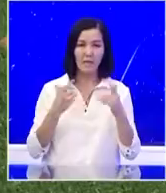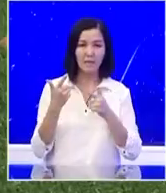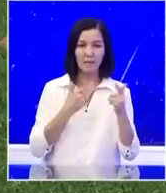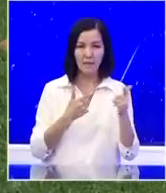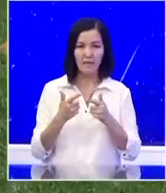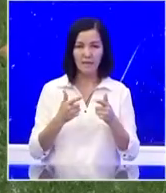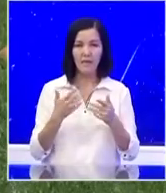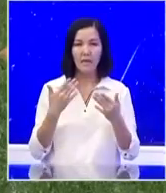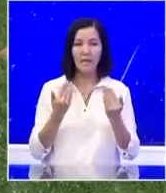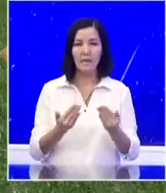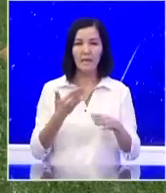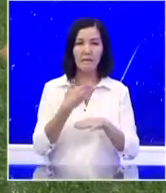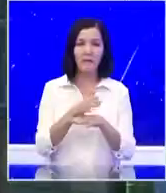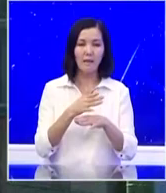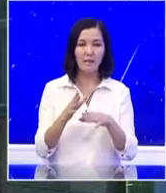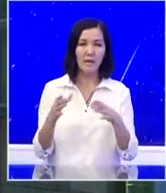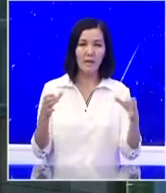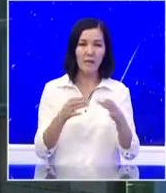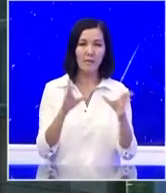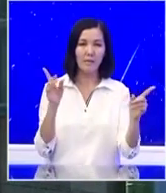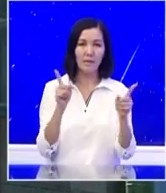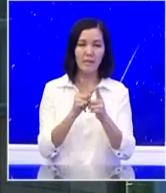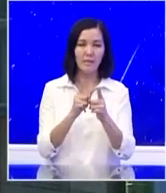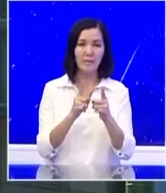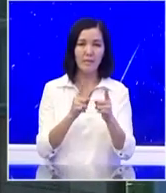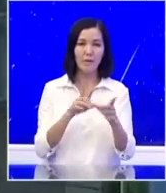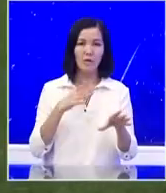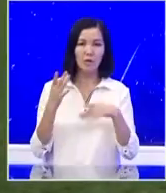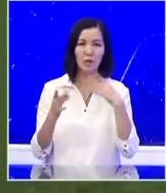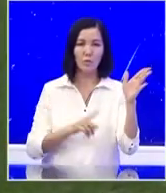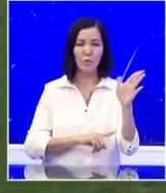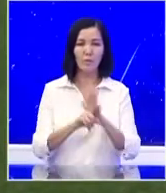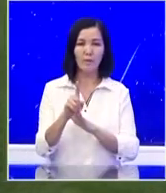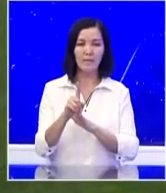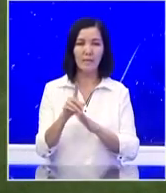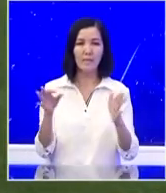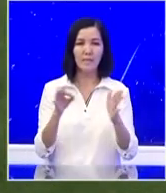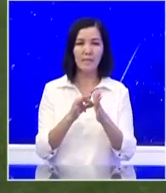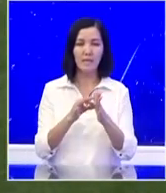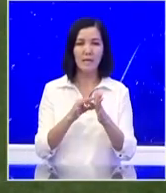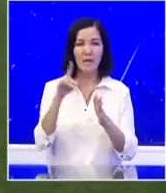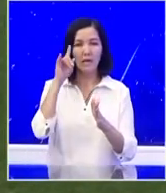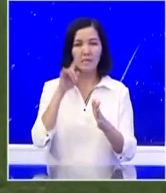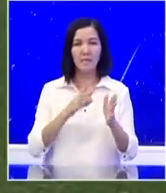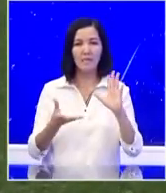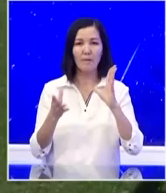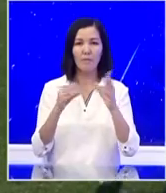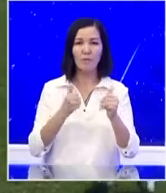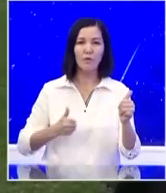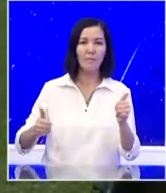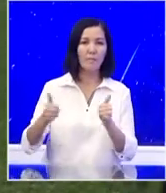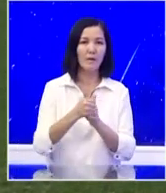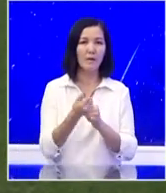міне алаңға шығып, командалық жүйемен әдістерді орындап, шеберліктерін арттыра бастады. Мақсат айқын. Ел біріншілігінде топ жарып, күз айының